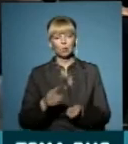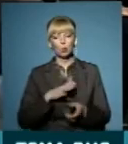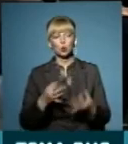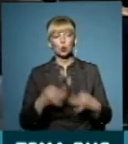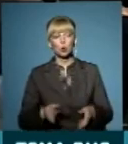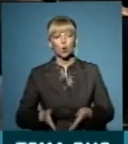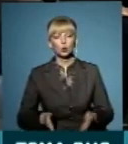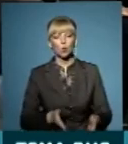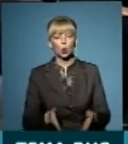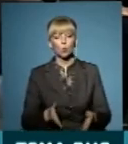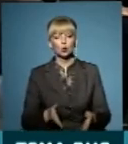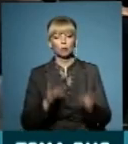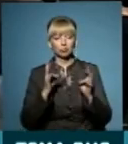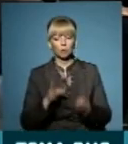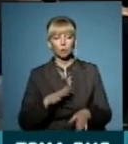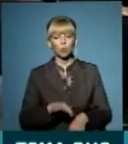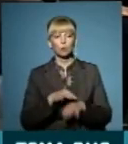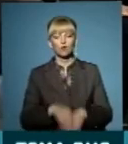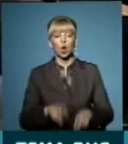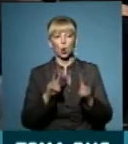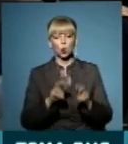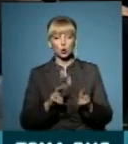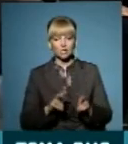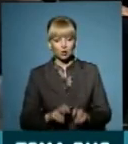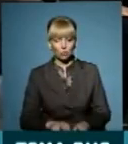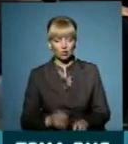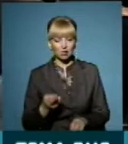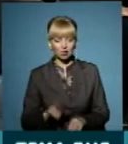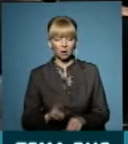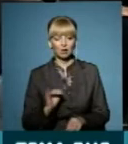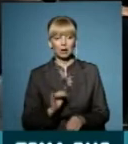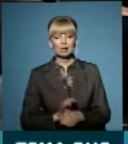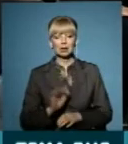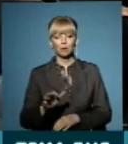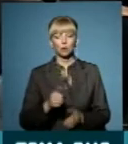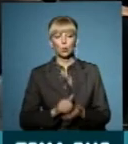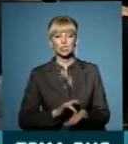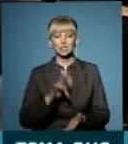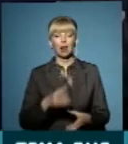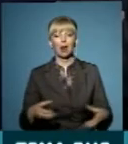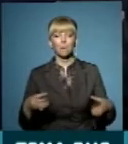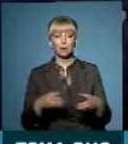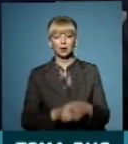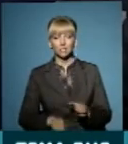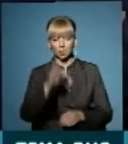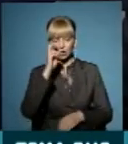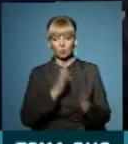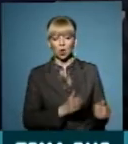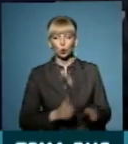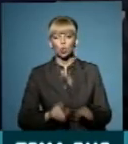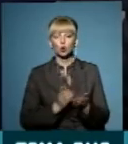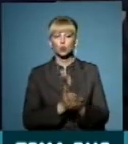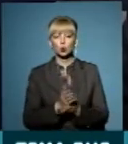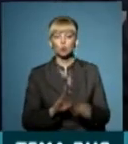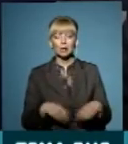допущено, дорожньо-транспортна пригода, було проведено розслідування і направляється до центрального апарату, і Державна регуляторна служба